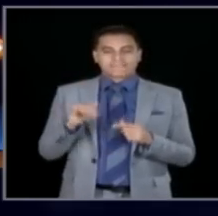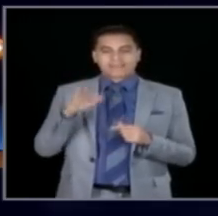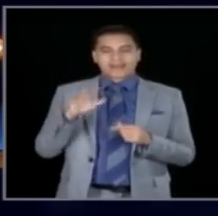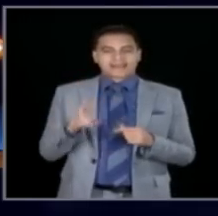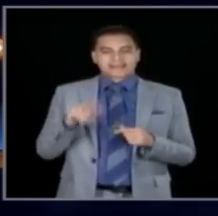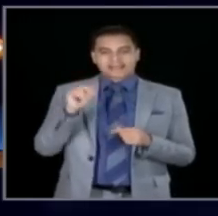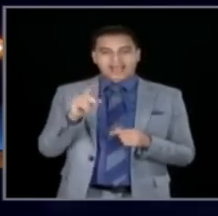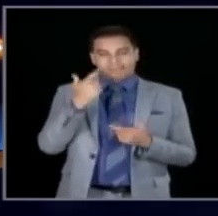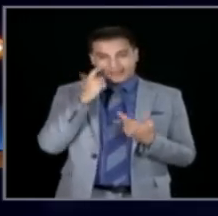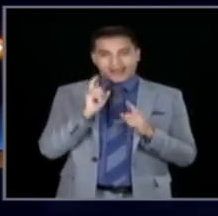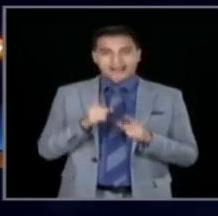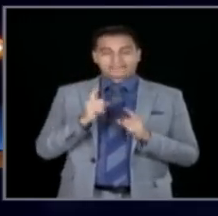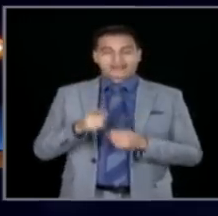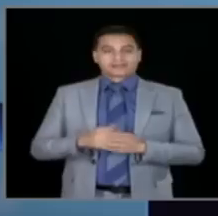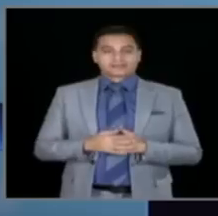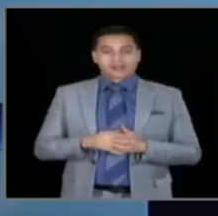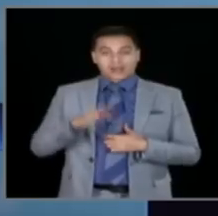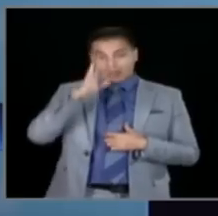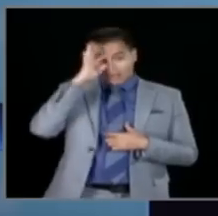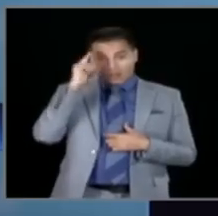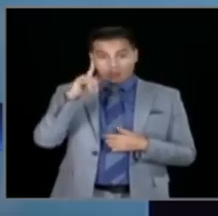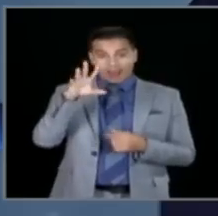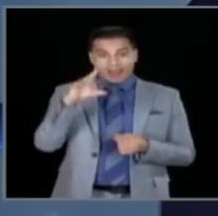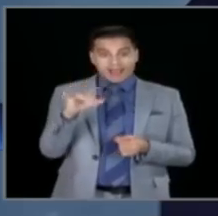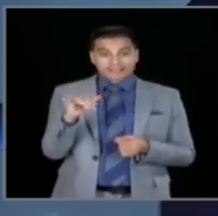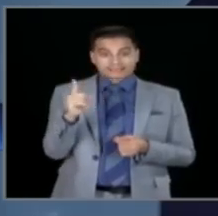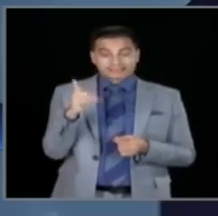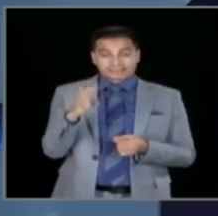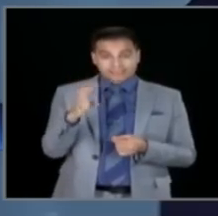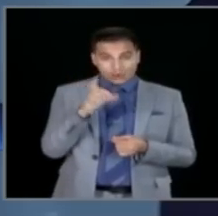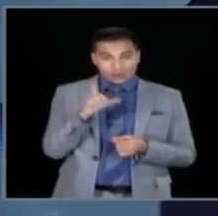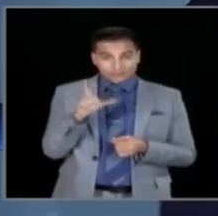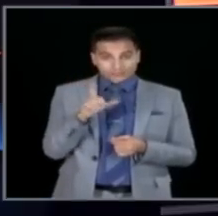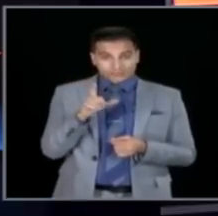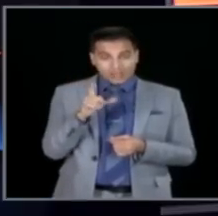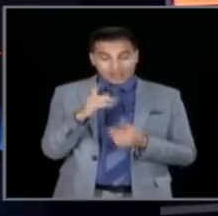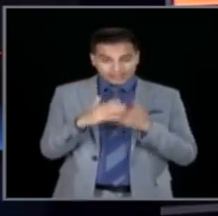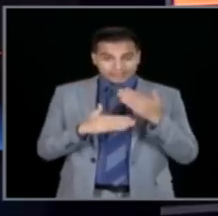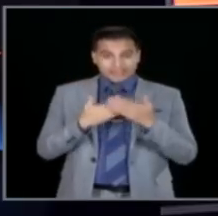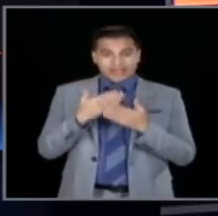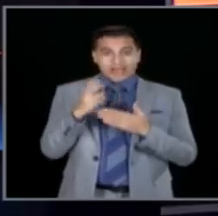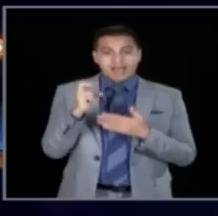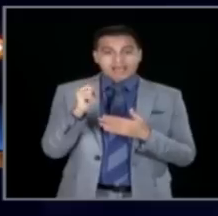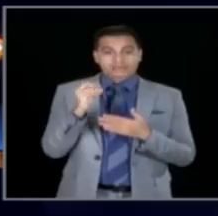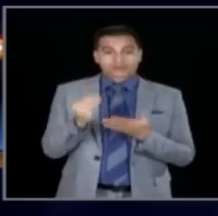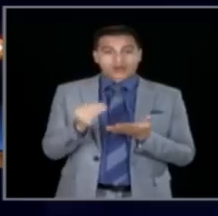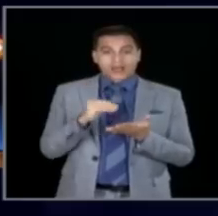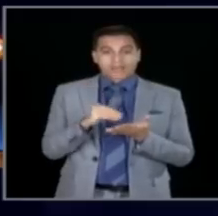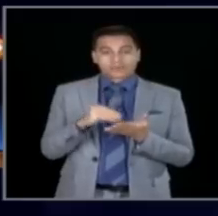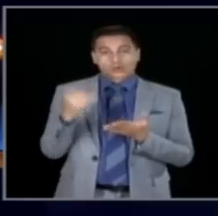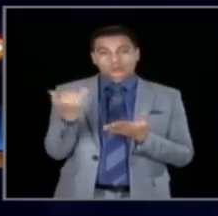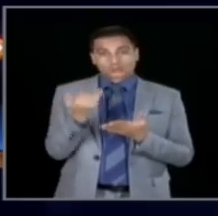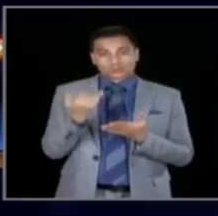مهتاب خلي بالك، لو هدير جاوبت صح رجعت ب 25 نقطة